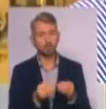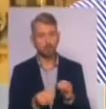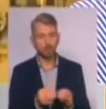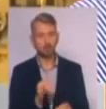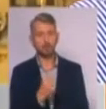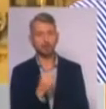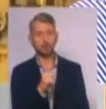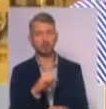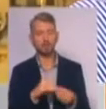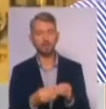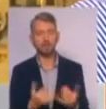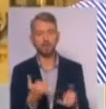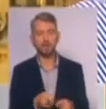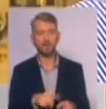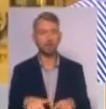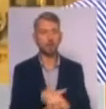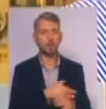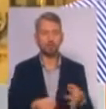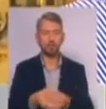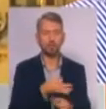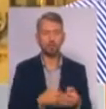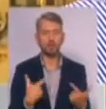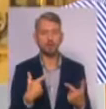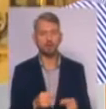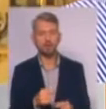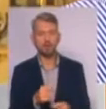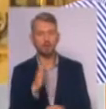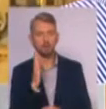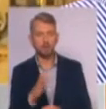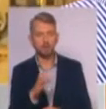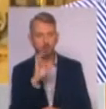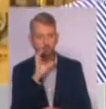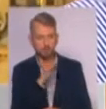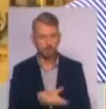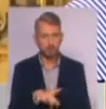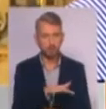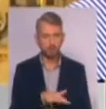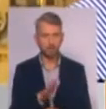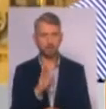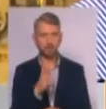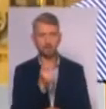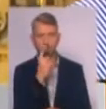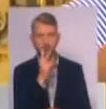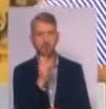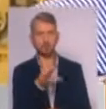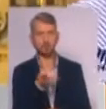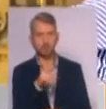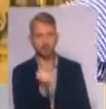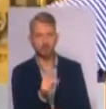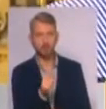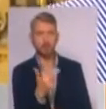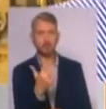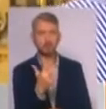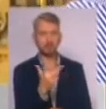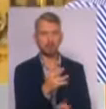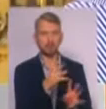з проблем зараз – це громадське обговорення, де бути собачій площаці в парку Наталка. Там три черги, і в